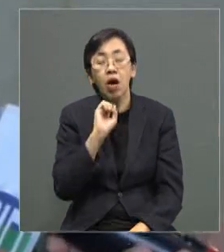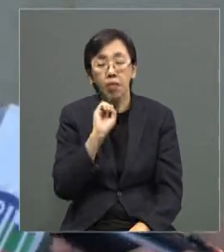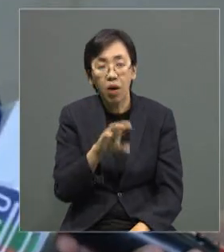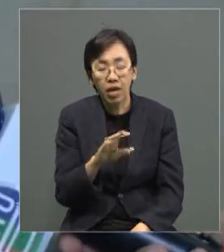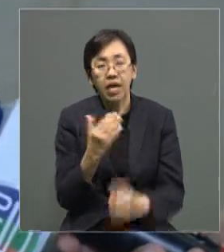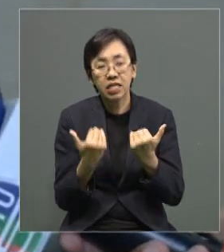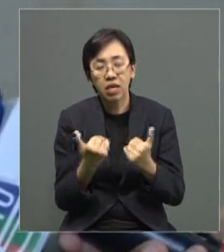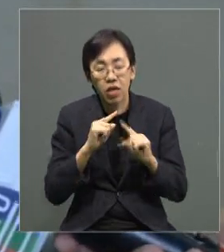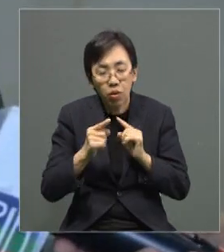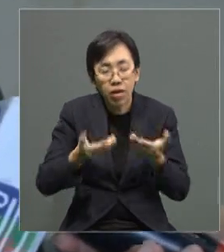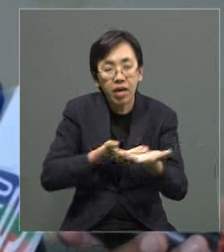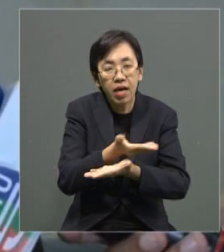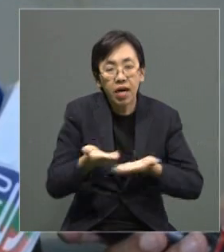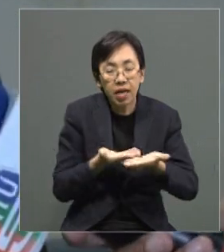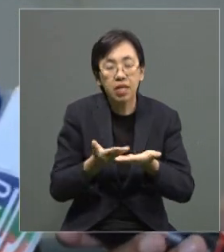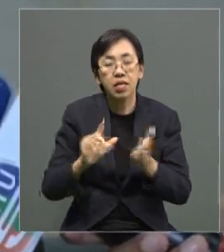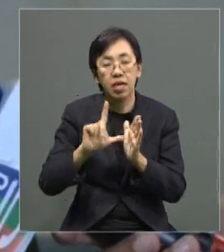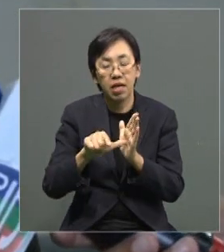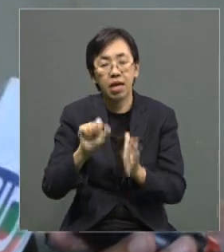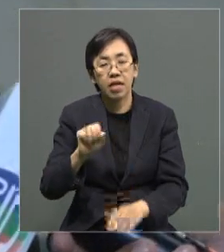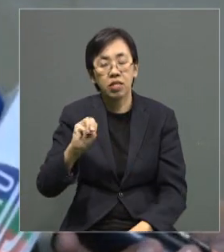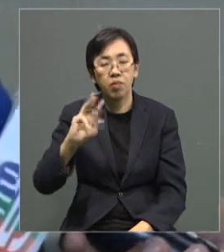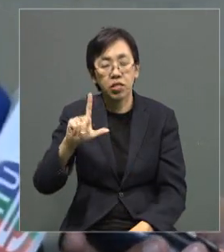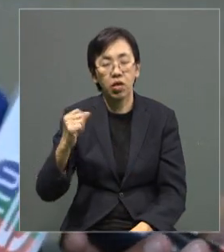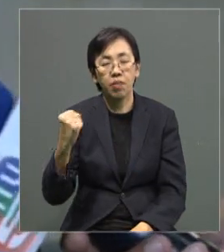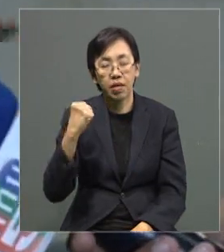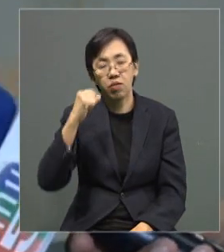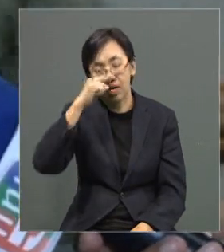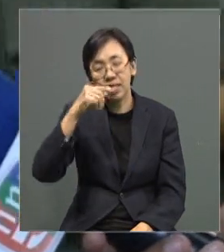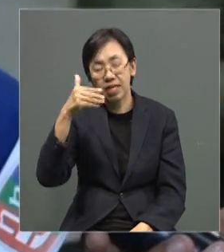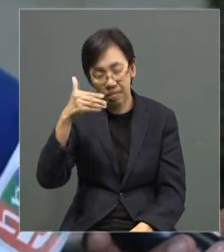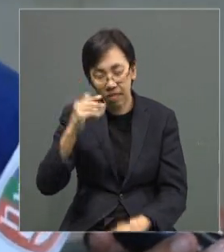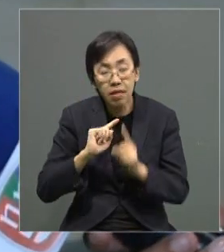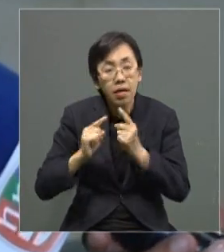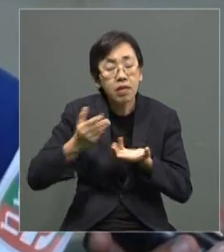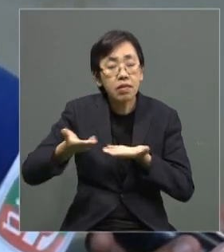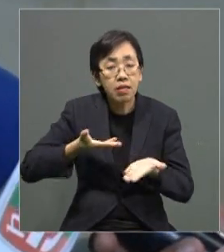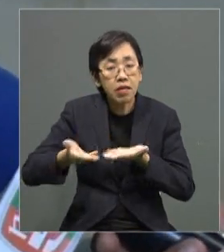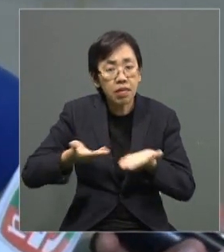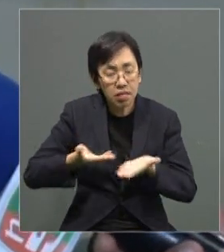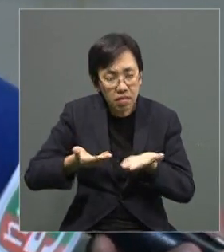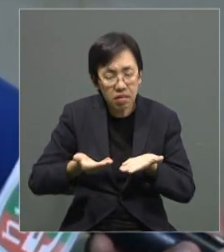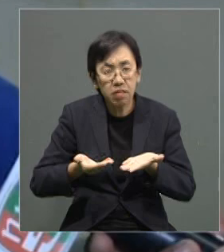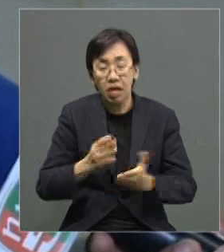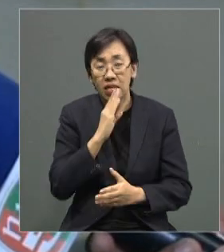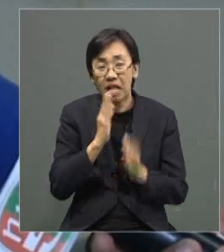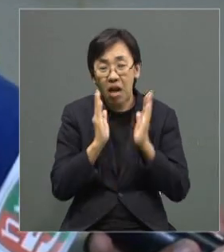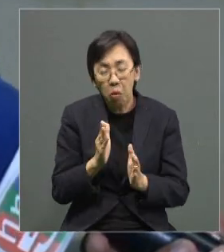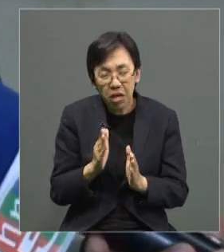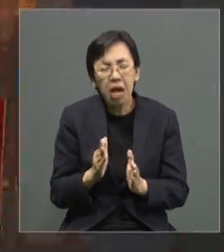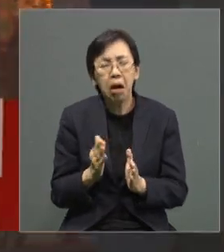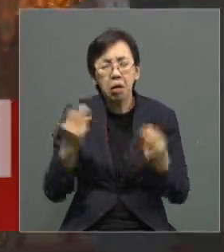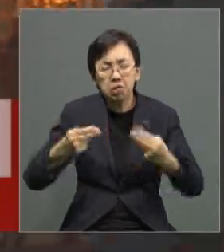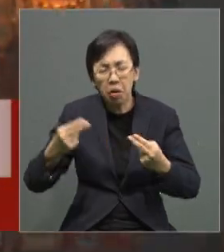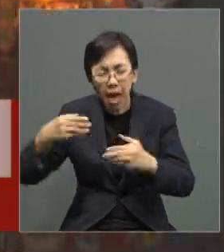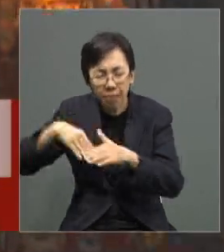เดี๋ยวเตรียมจะหารือกับเลขาธิการสภาความมั่นคงแห่งชาติหรือว่าทางสมช.นะคะเกี่ยวกับเรื่องของประเด็นผู้หนีภัยสงครามเข้